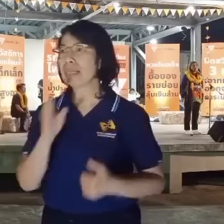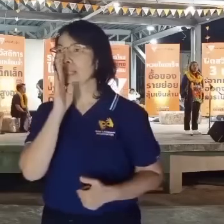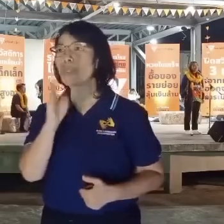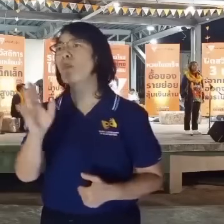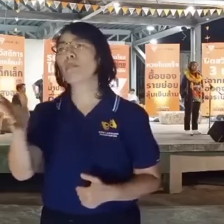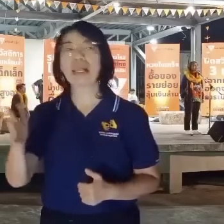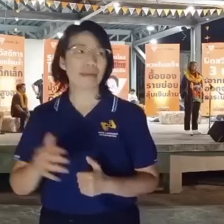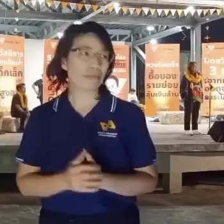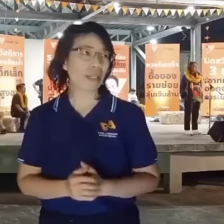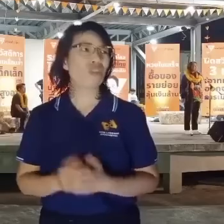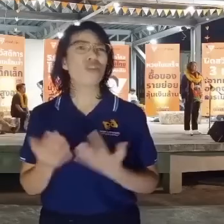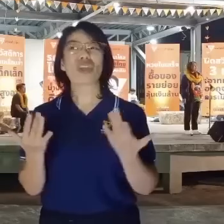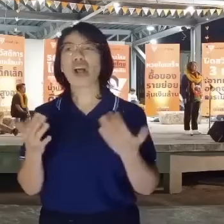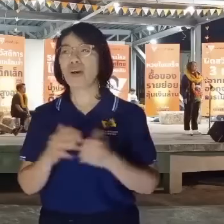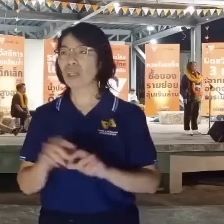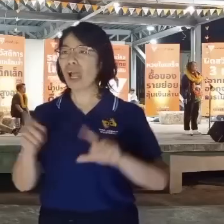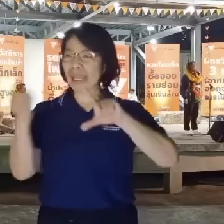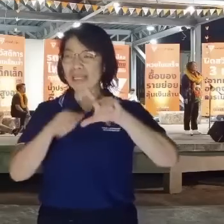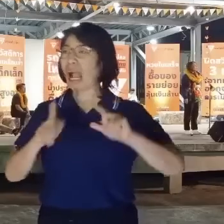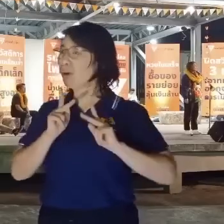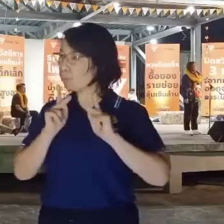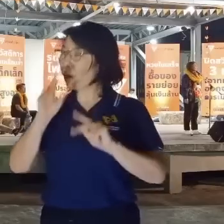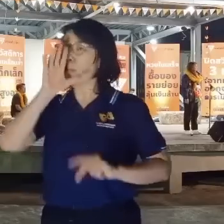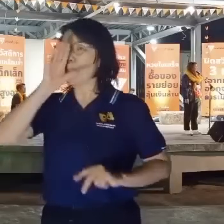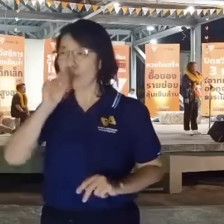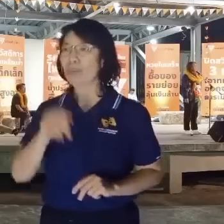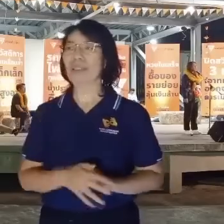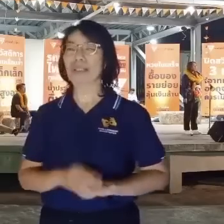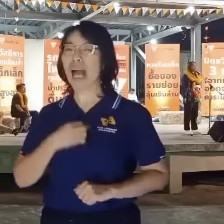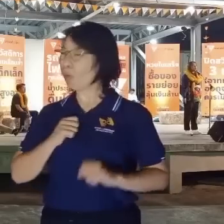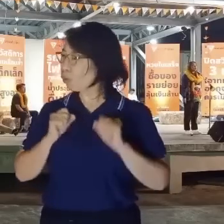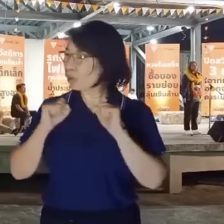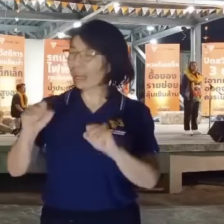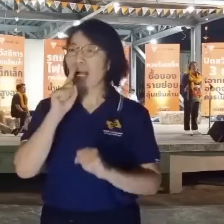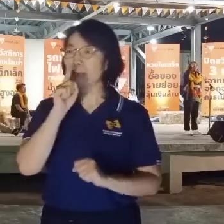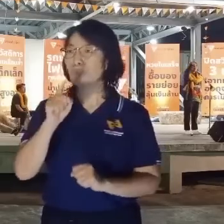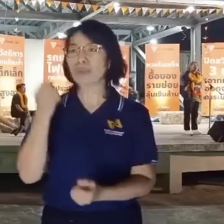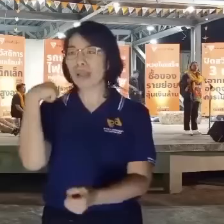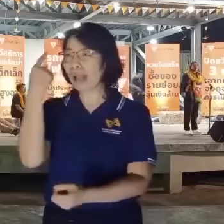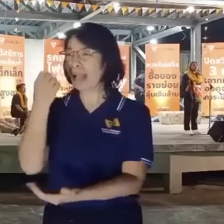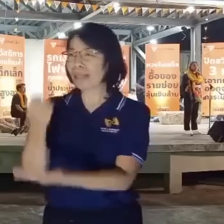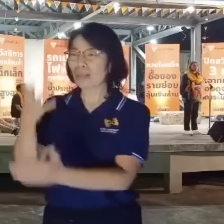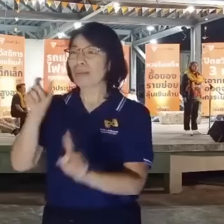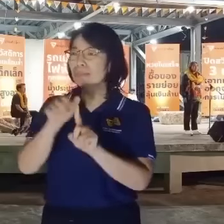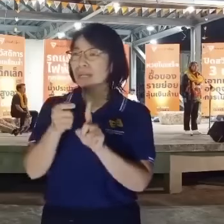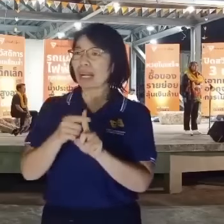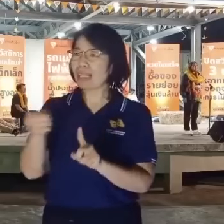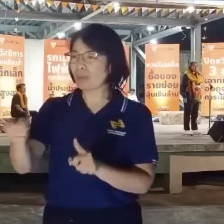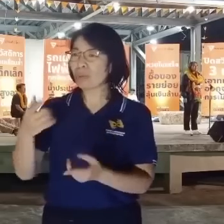าต้องรอให้ก้าวไกลออกมาพูดว่าเรากล้าชนกับกลุ่มทุนที่ซื้อข้าวโพดพว